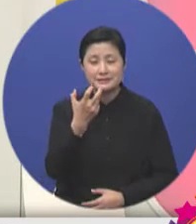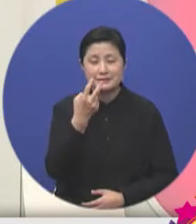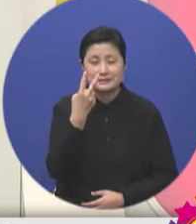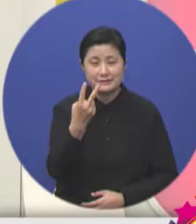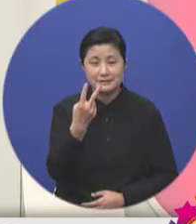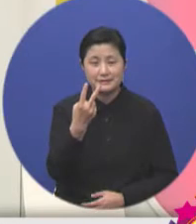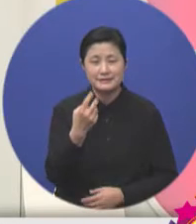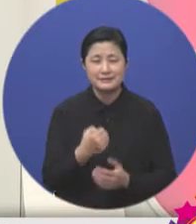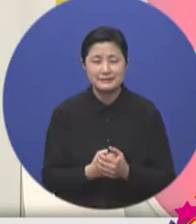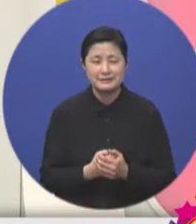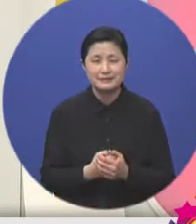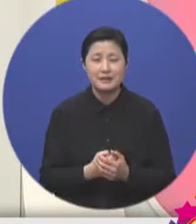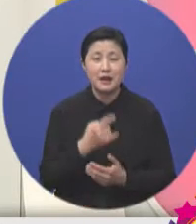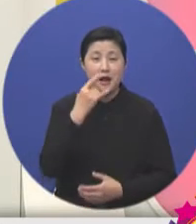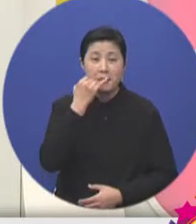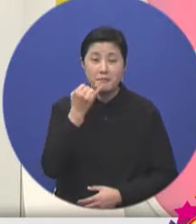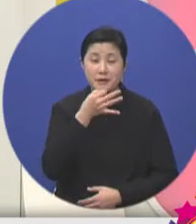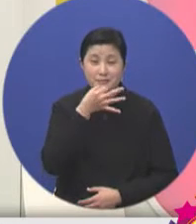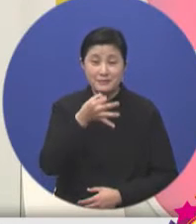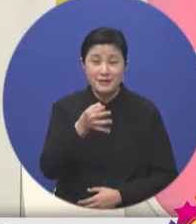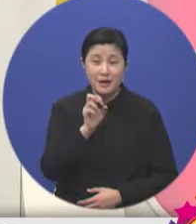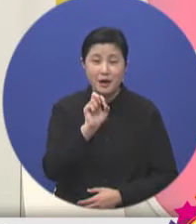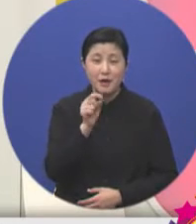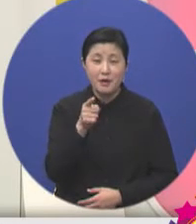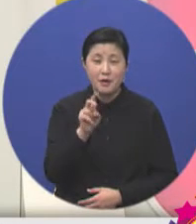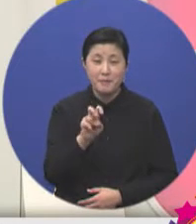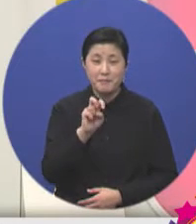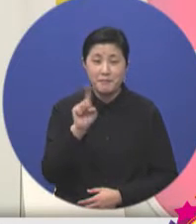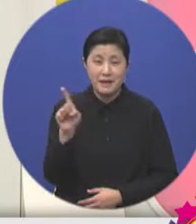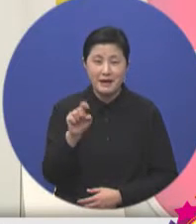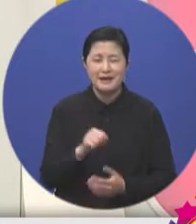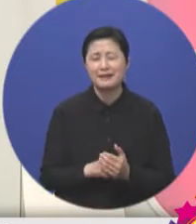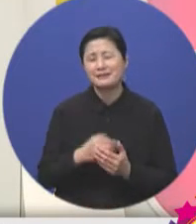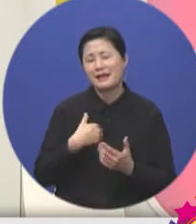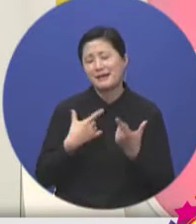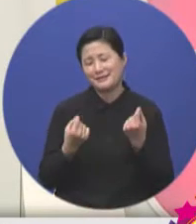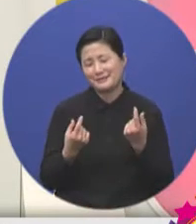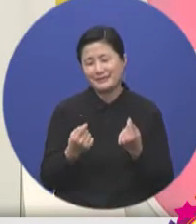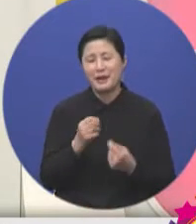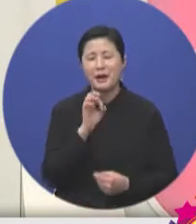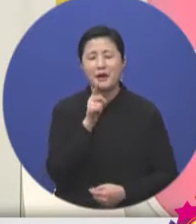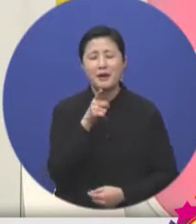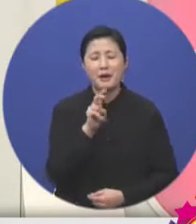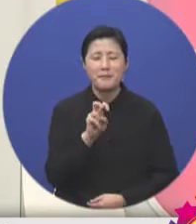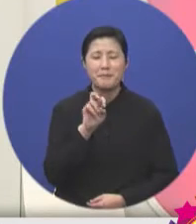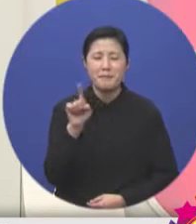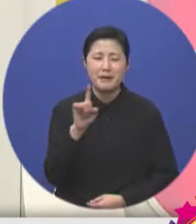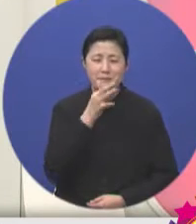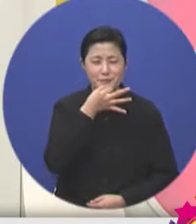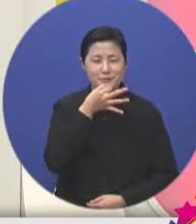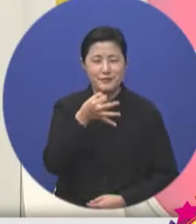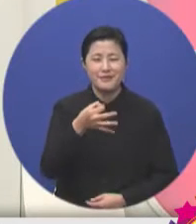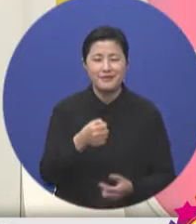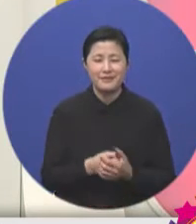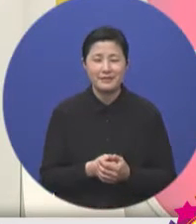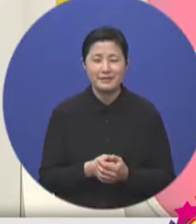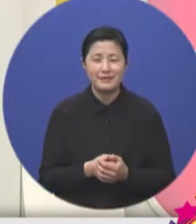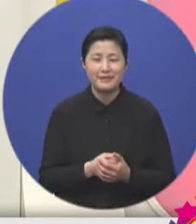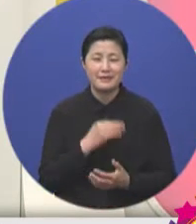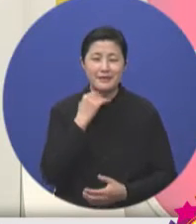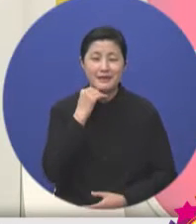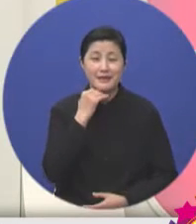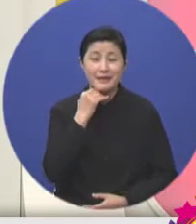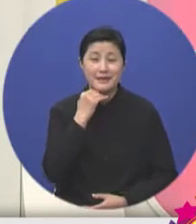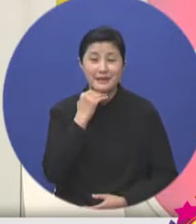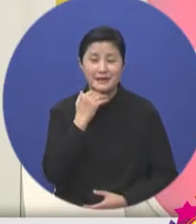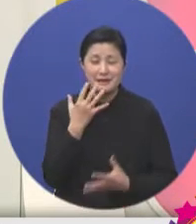2반입니다. 7학년 2반인데 아직도 엄마라 그러세요? 네. 하긴 나도 엄마라 그래. 나는 엄마가 진짜 좋죠. 나이